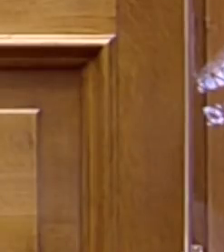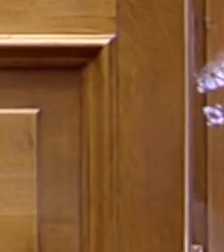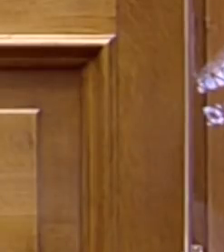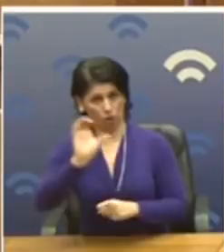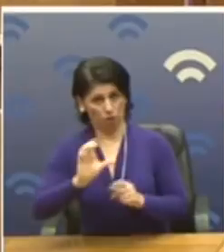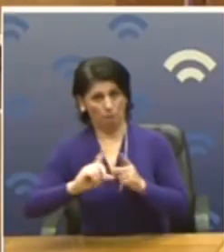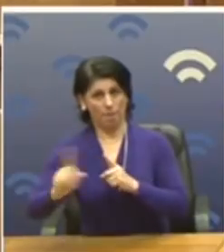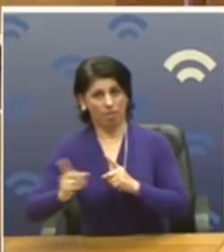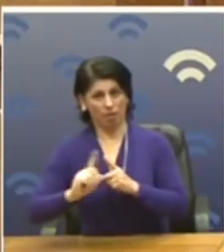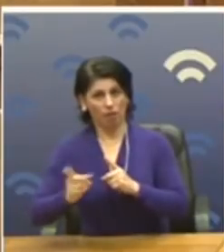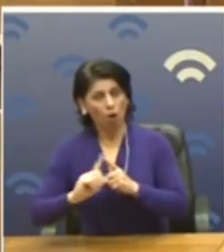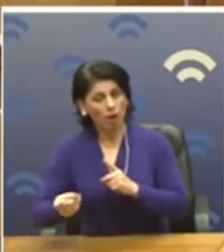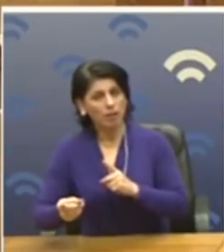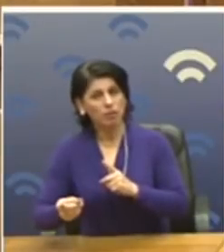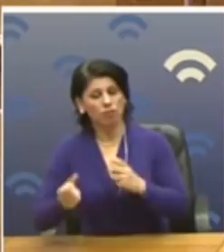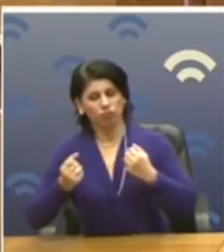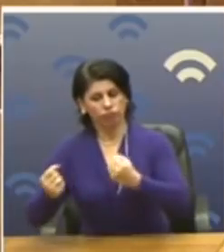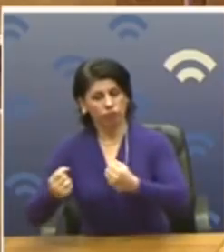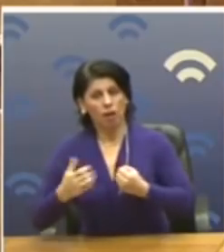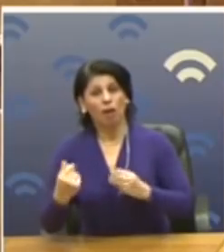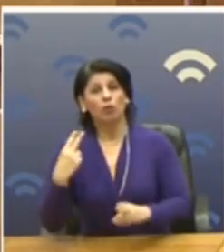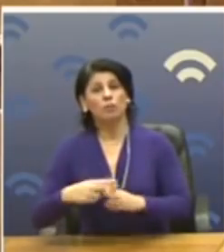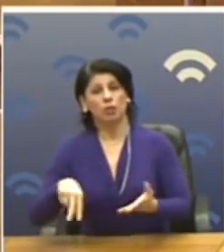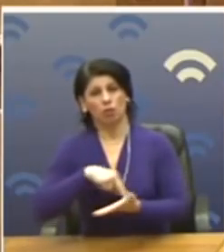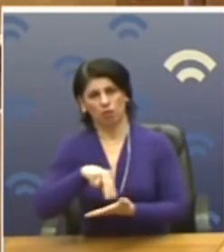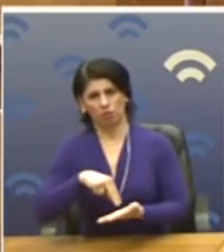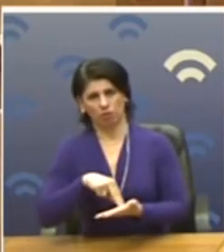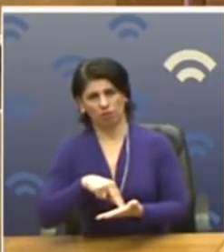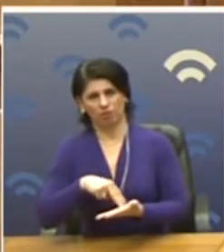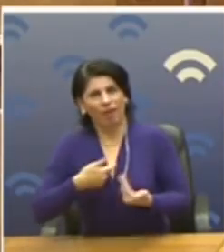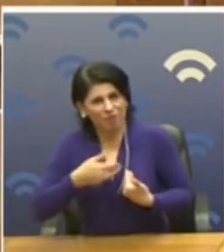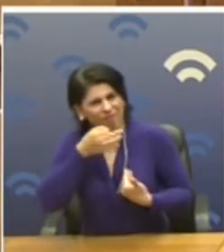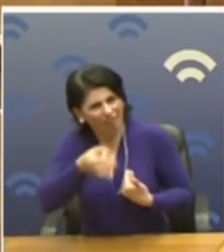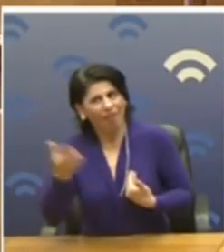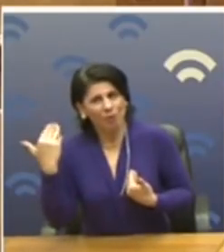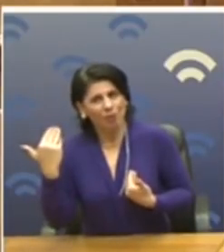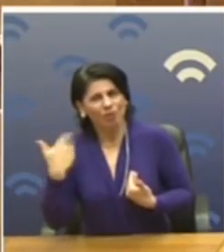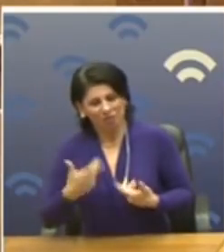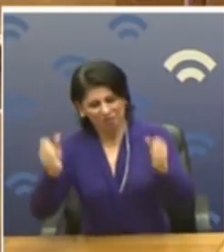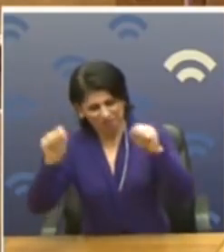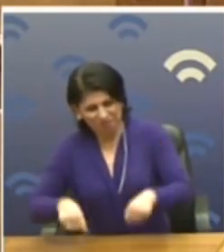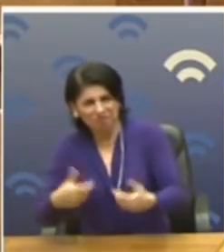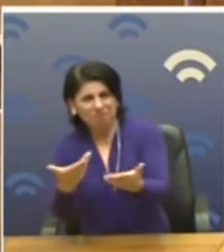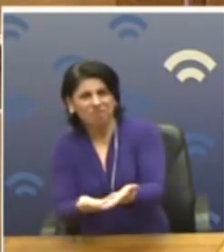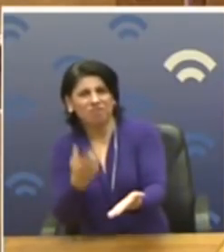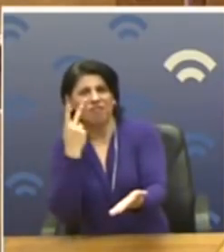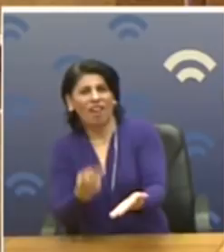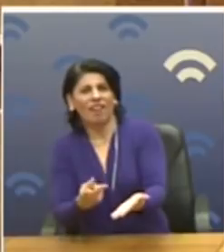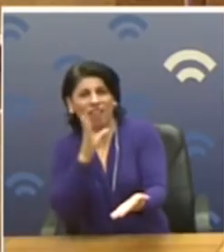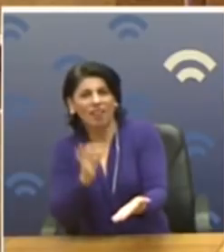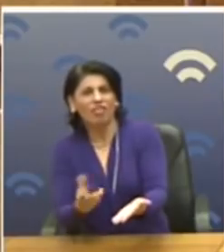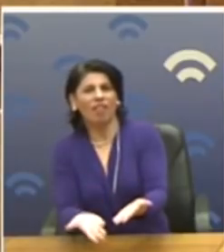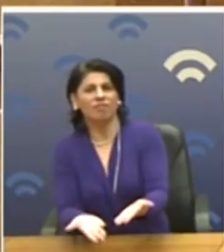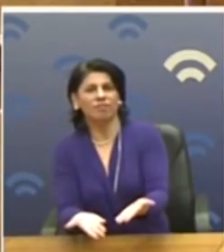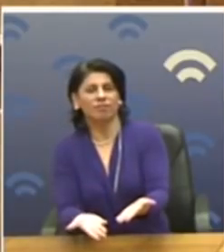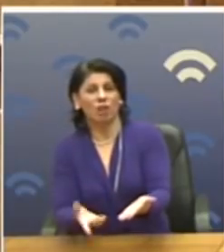μεταφορές έχουν πολύ σημαντικό ρόλο. Και επιβεβαιωθήκαμε. Ακόμη και τα νομοσχέδια